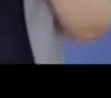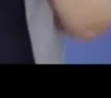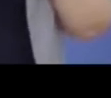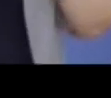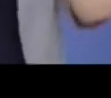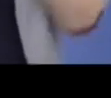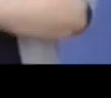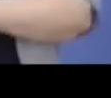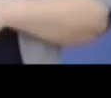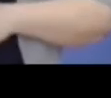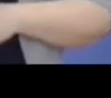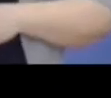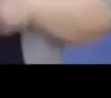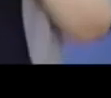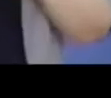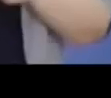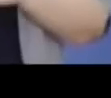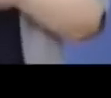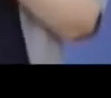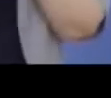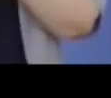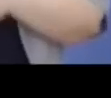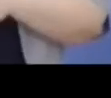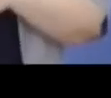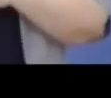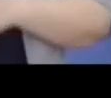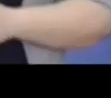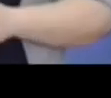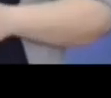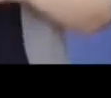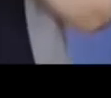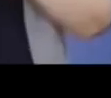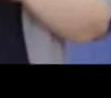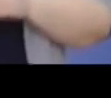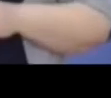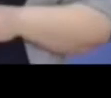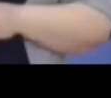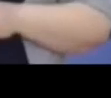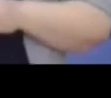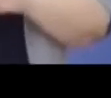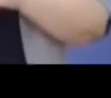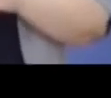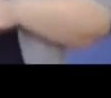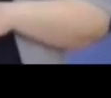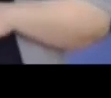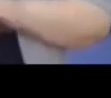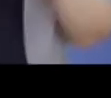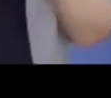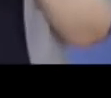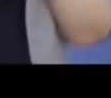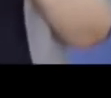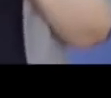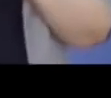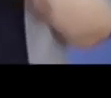карантину. Ми це зробимо шляхом збільшення на 50% соціальних нормативів користування